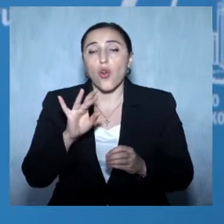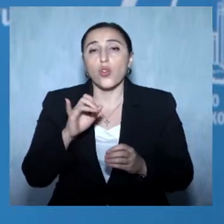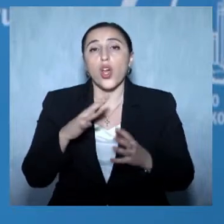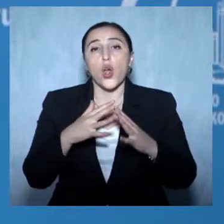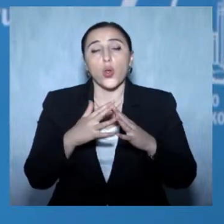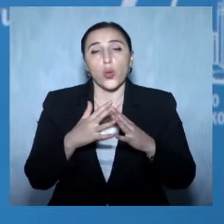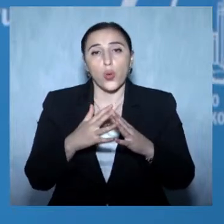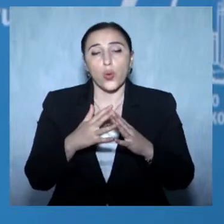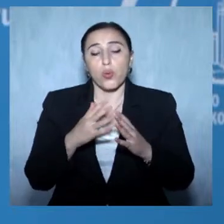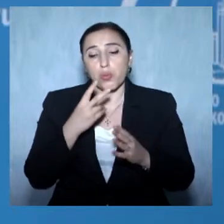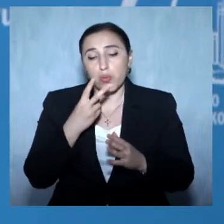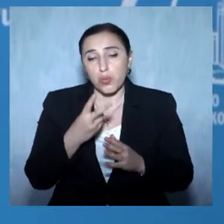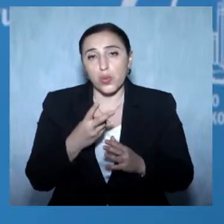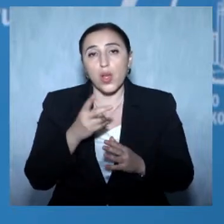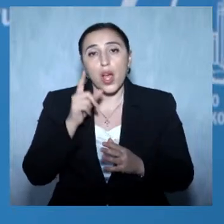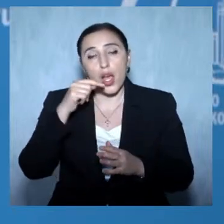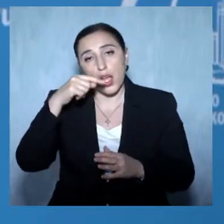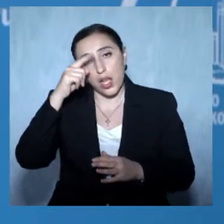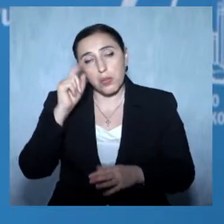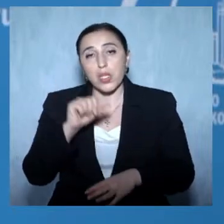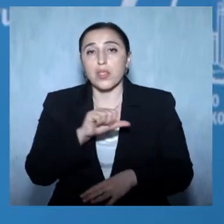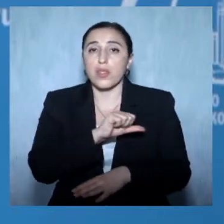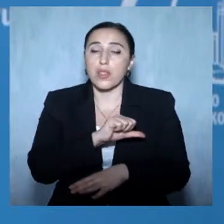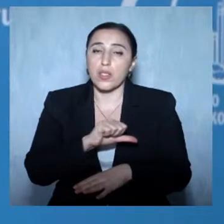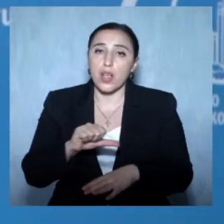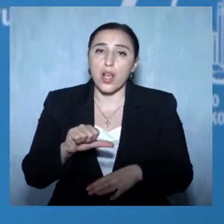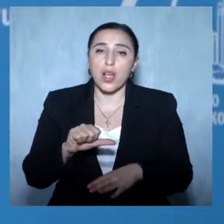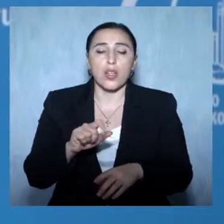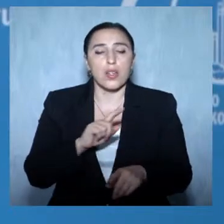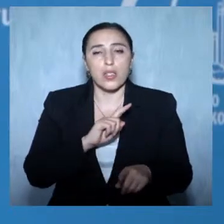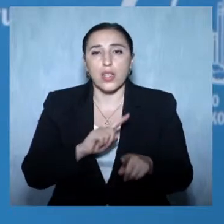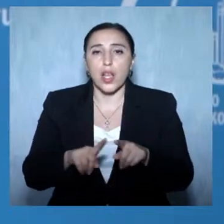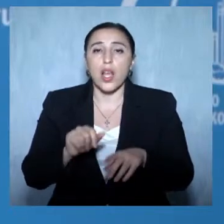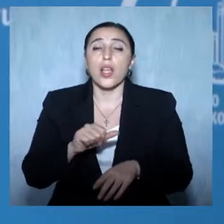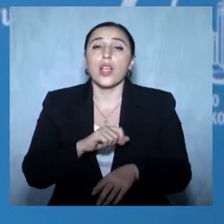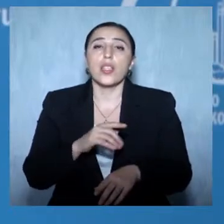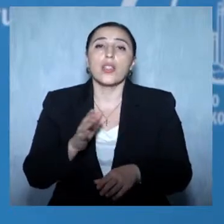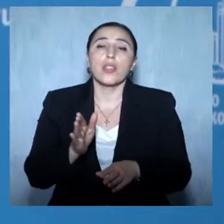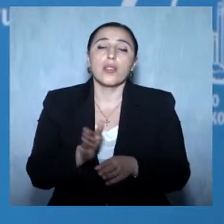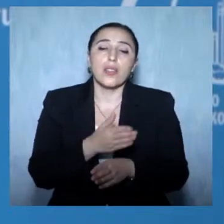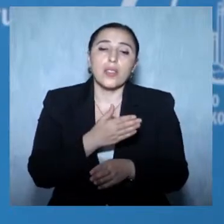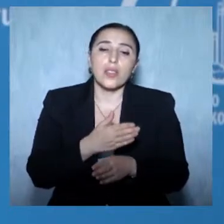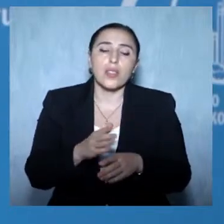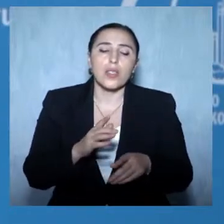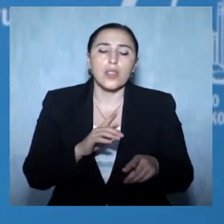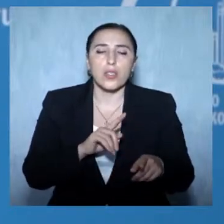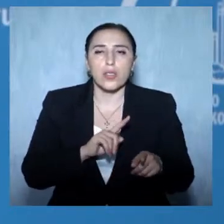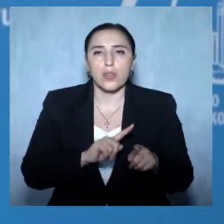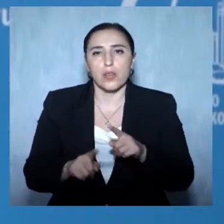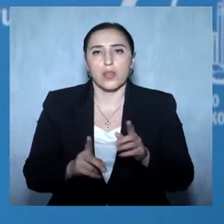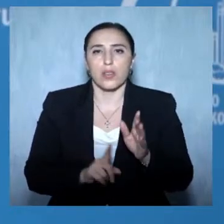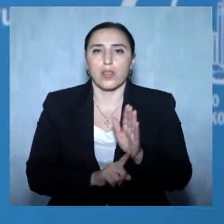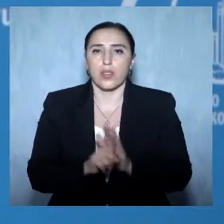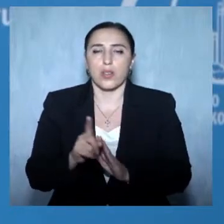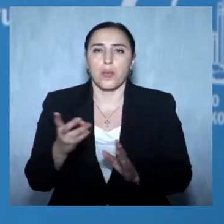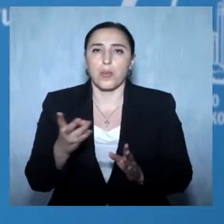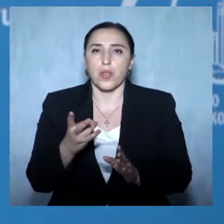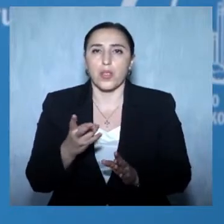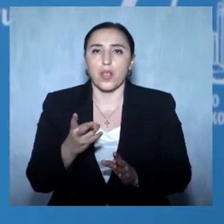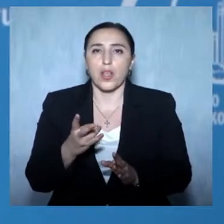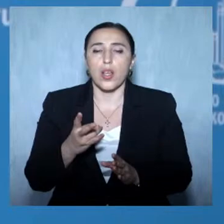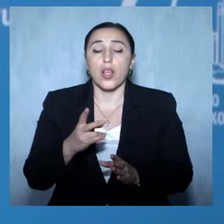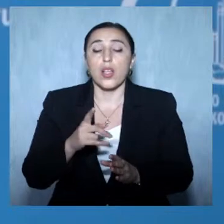Եվս մեկ անգամ հաստատում է Հայադրբեջանական սահմանի դելիմիտացյայի գործ ընթացի շուտապույտ մեկնարկի պահանջը, ողջ